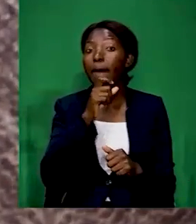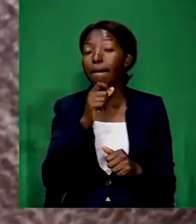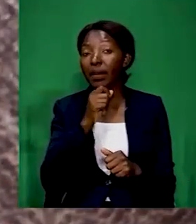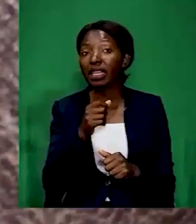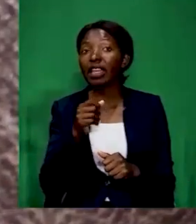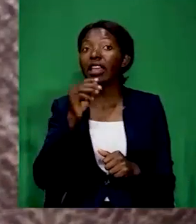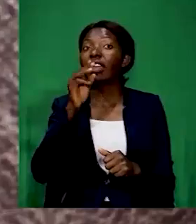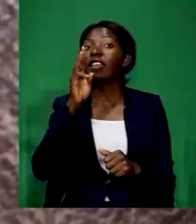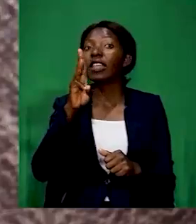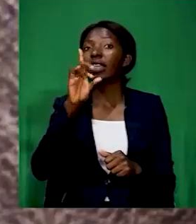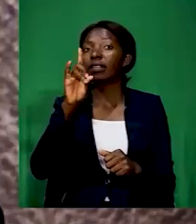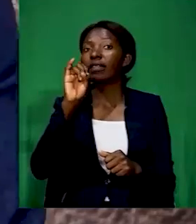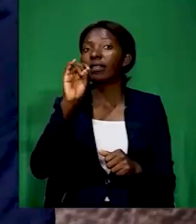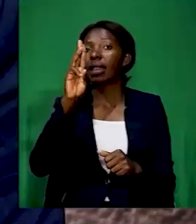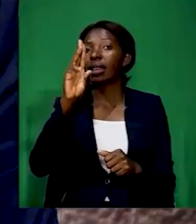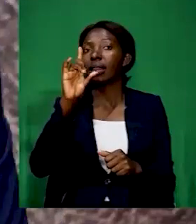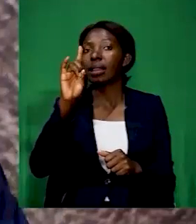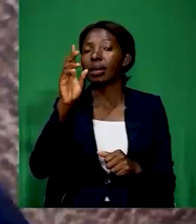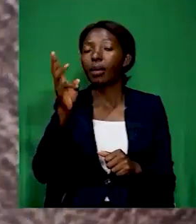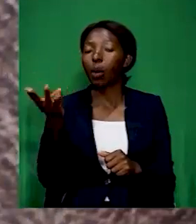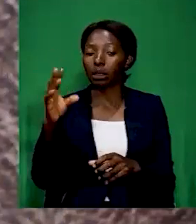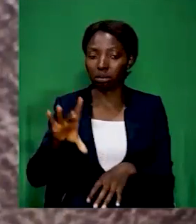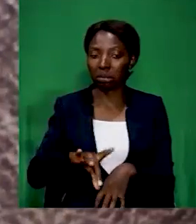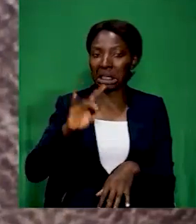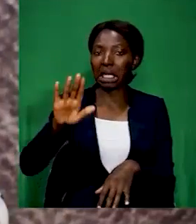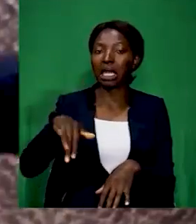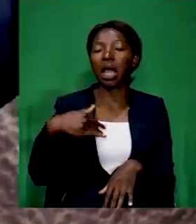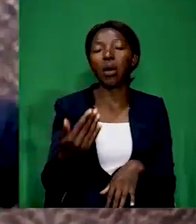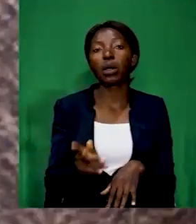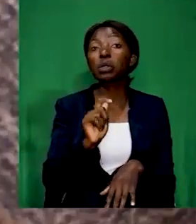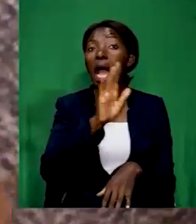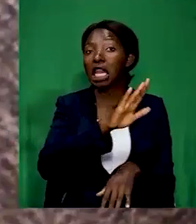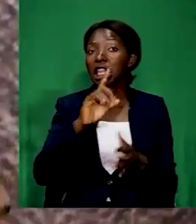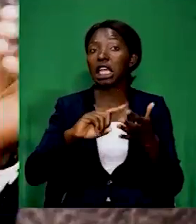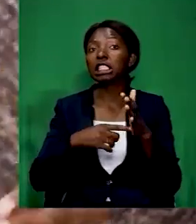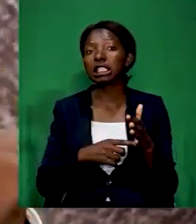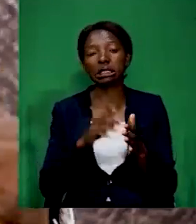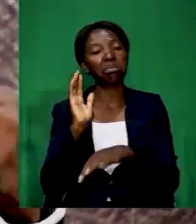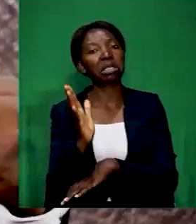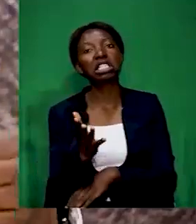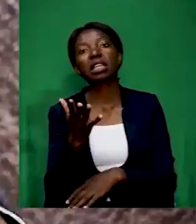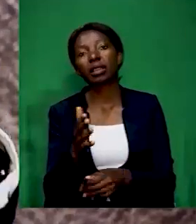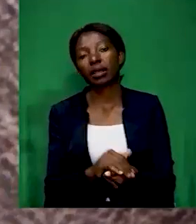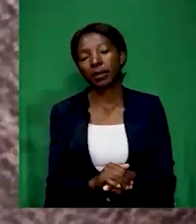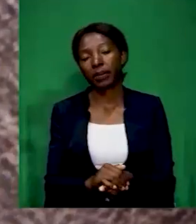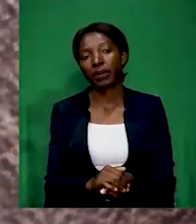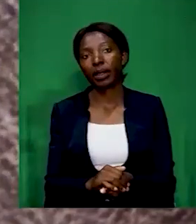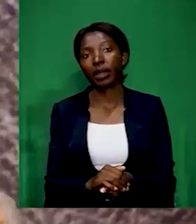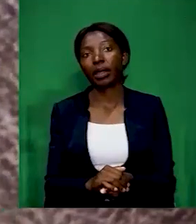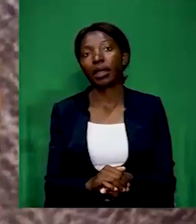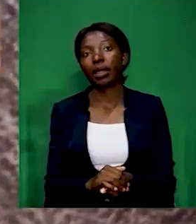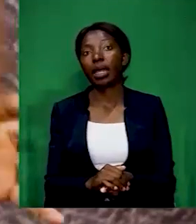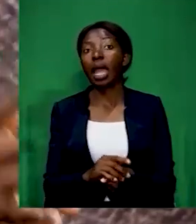was snatched away. Doku no wani kwa ruku azotas. Achipari zama azotas. Na uvara ripore